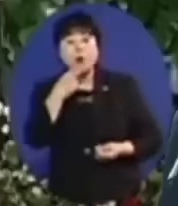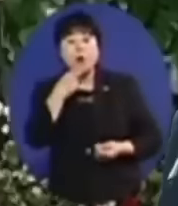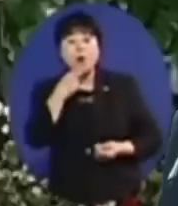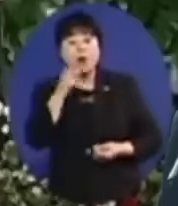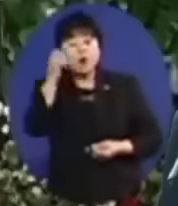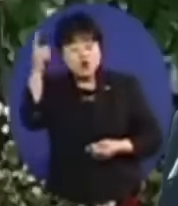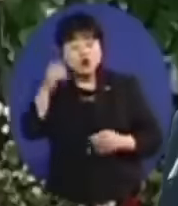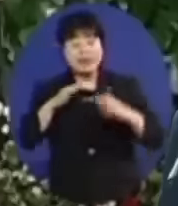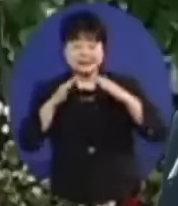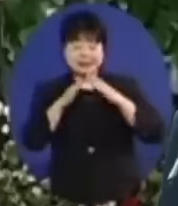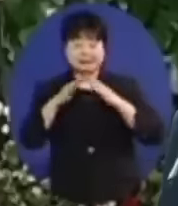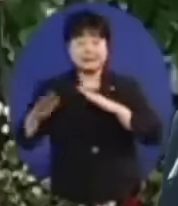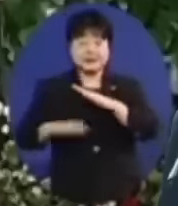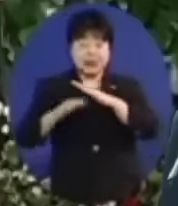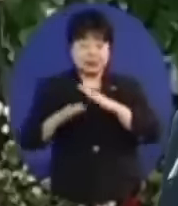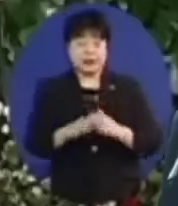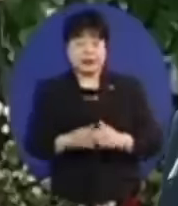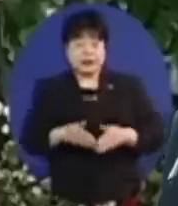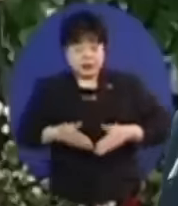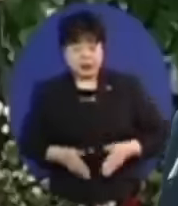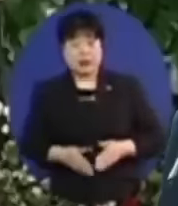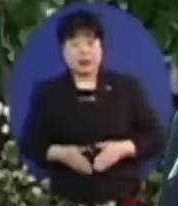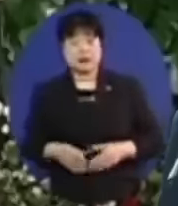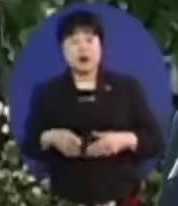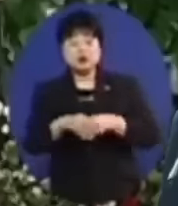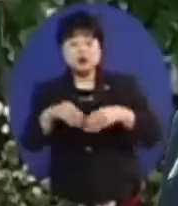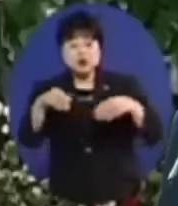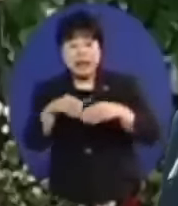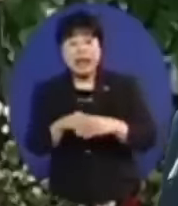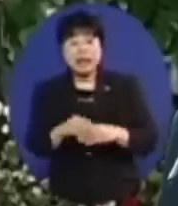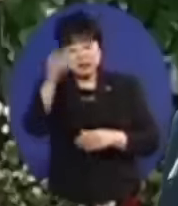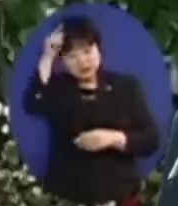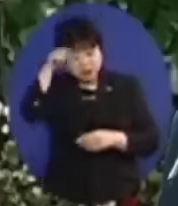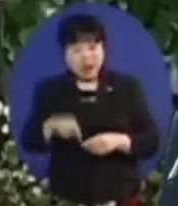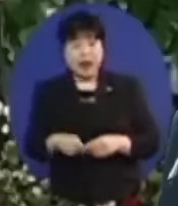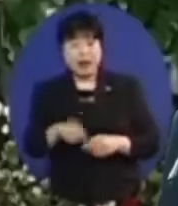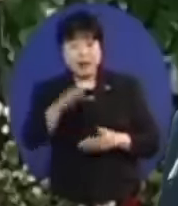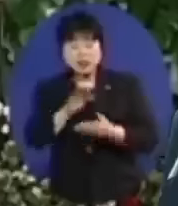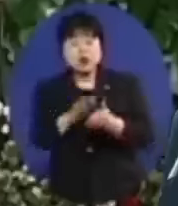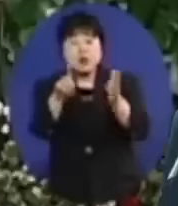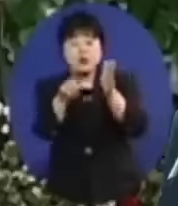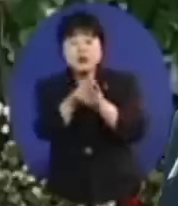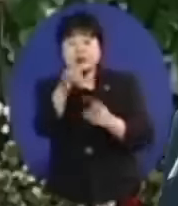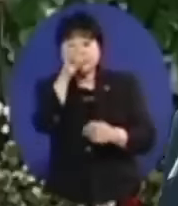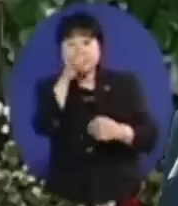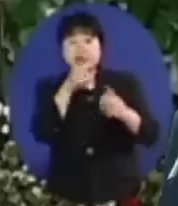훌륭한 가문과 철학과 문학과 뜨거운 신앙을 가진